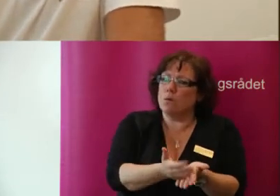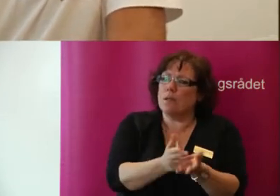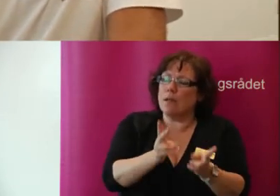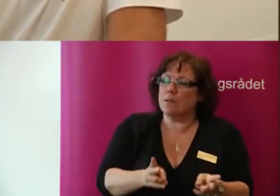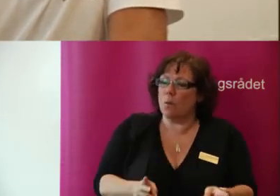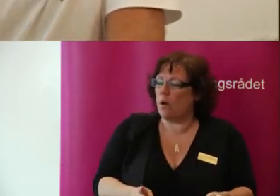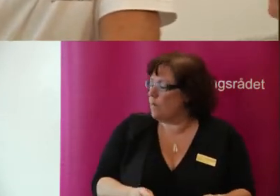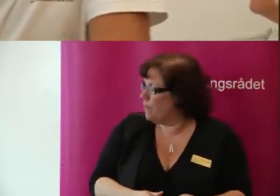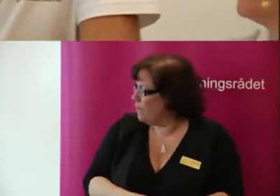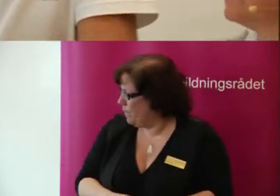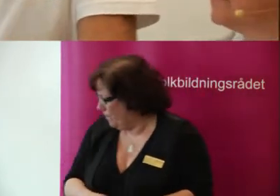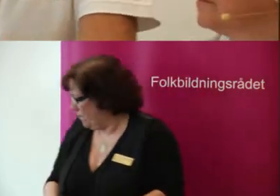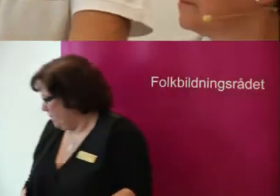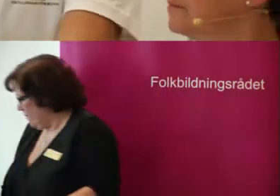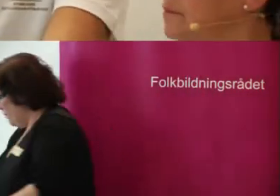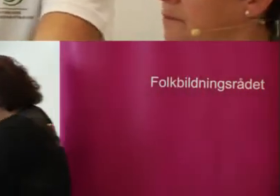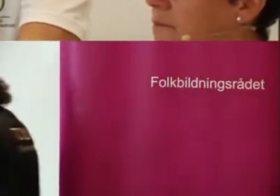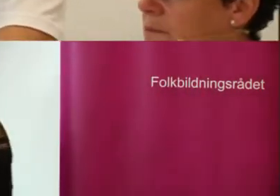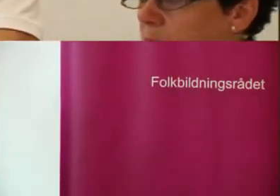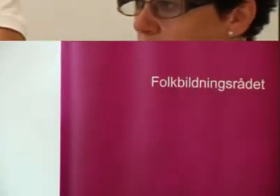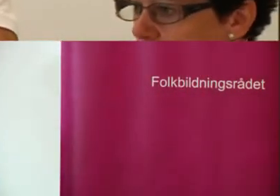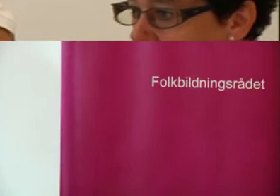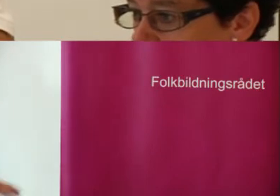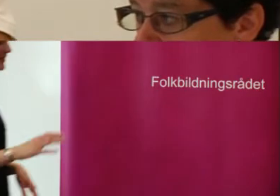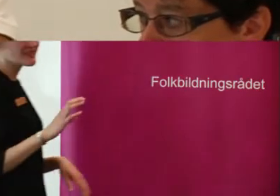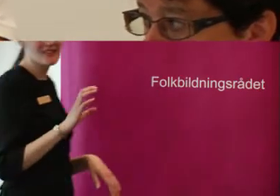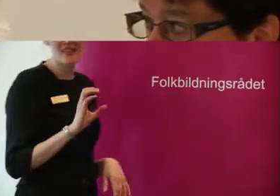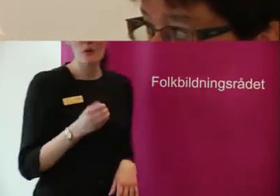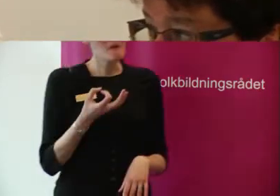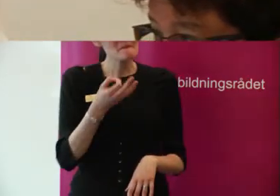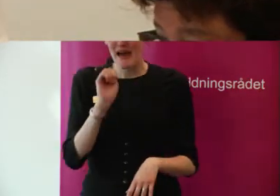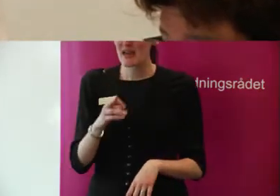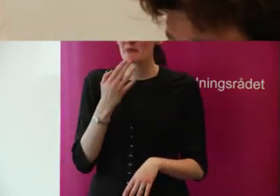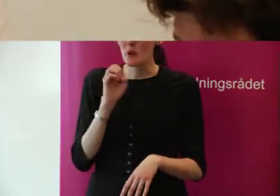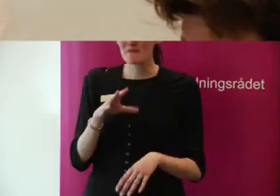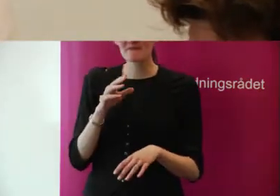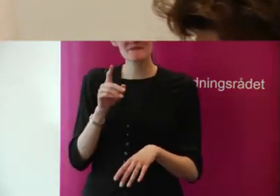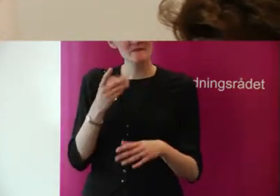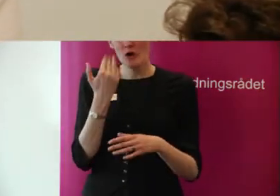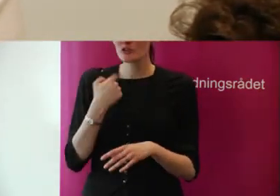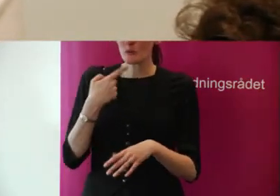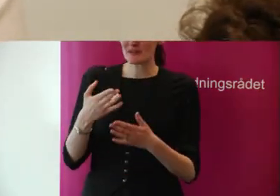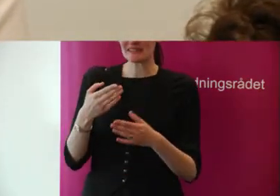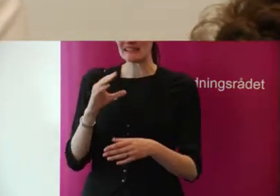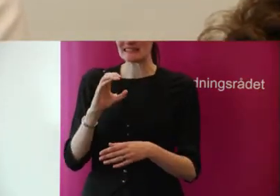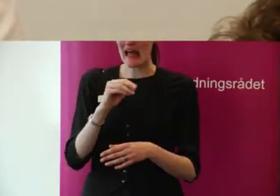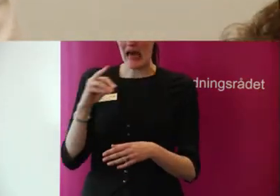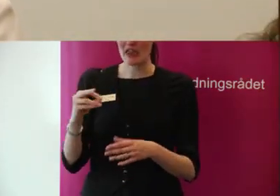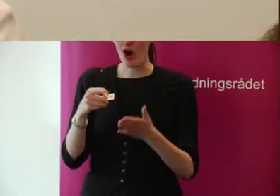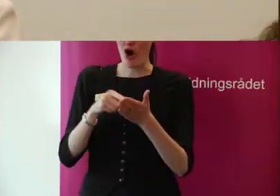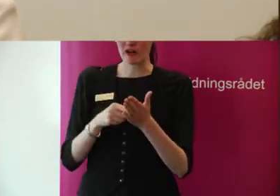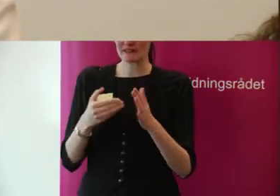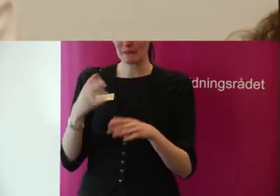Mats. Per var ju inne lite på det. Jag tror att det handlar om, alltså särartsbegreppet inom folkhögskolan handlar ju egentligen om den